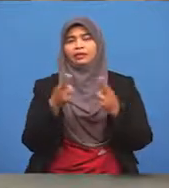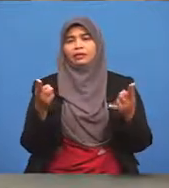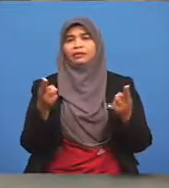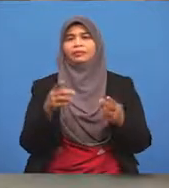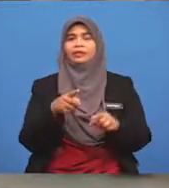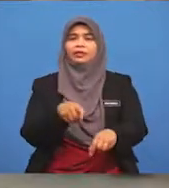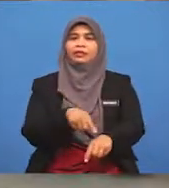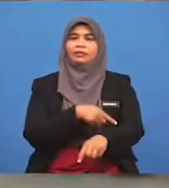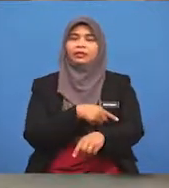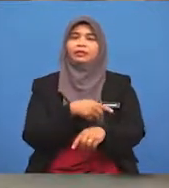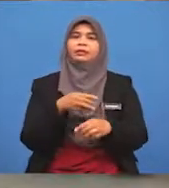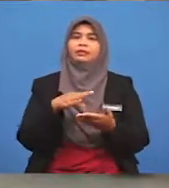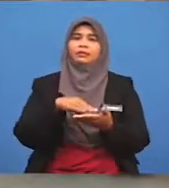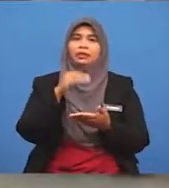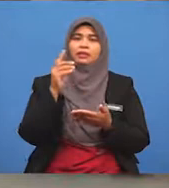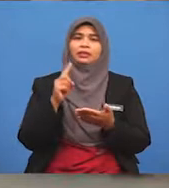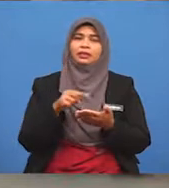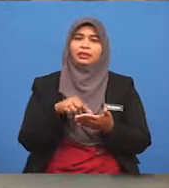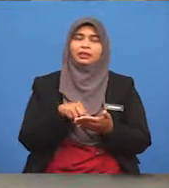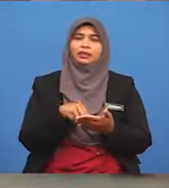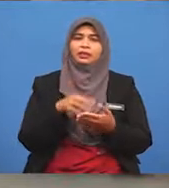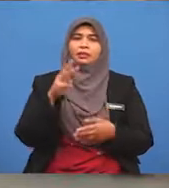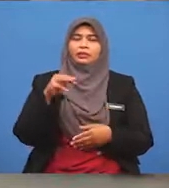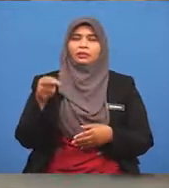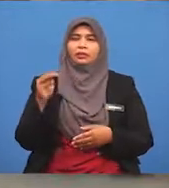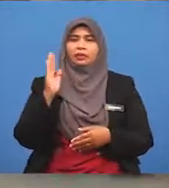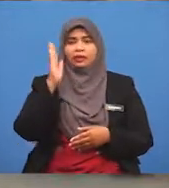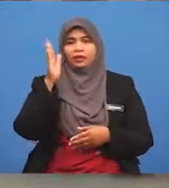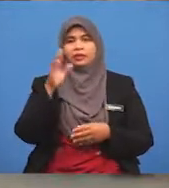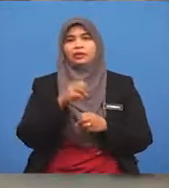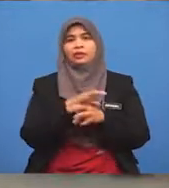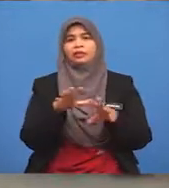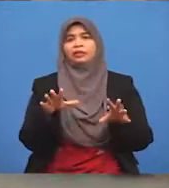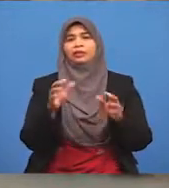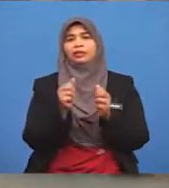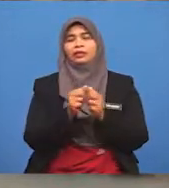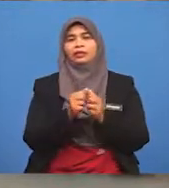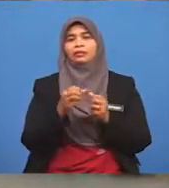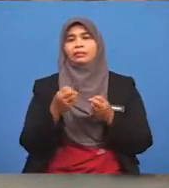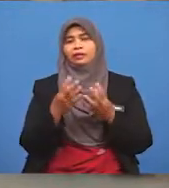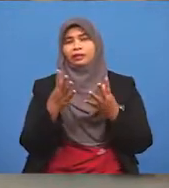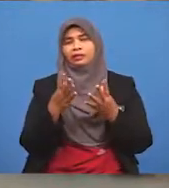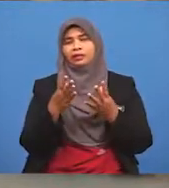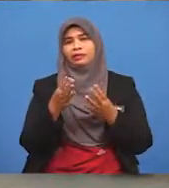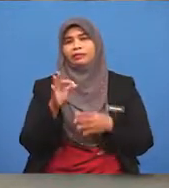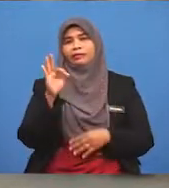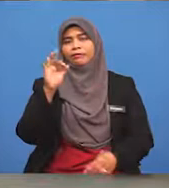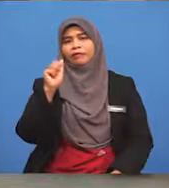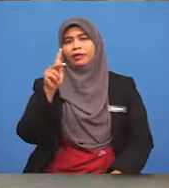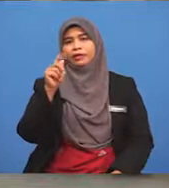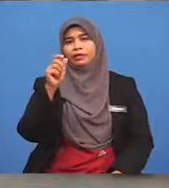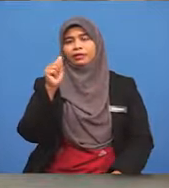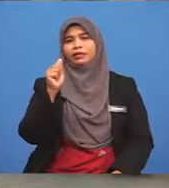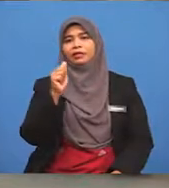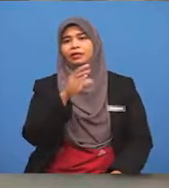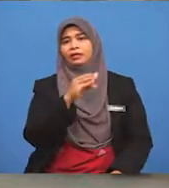ini, murid-murid akan didedahkan dengan pelbagai fakta dan info